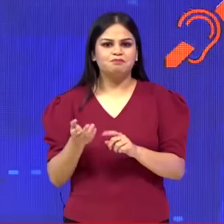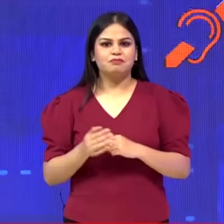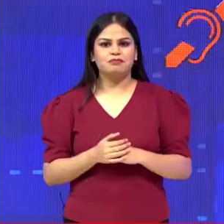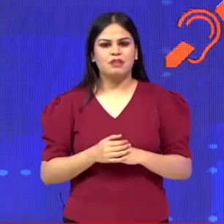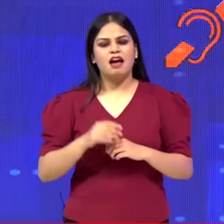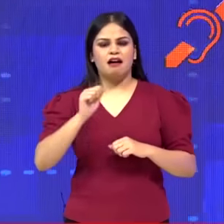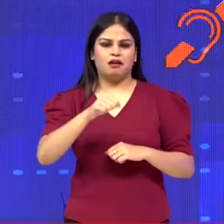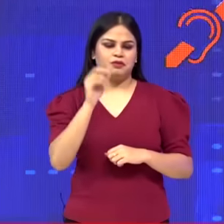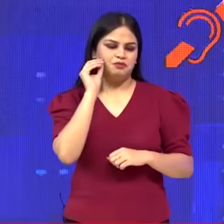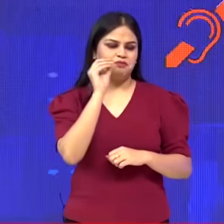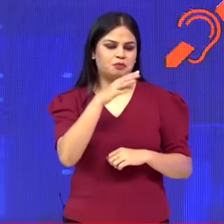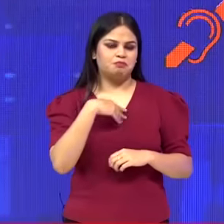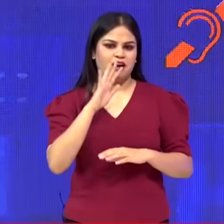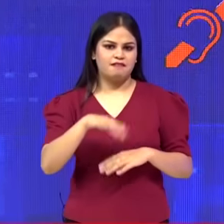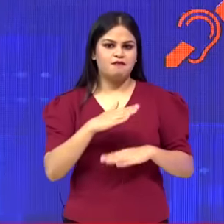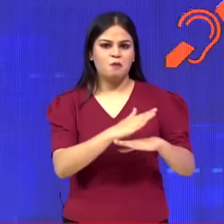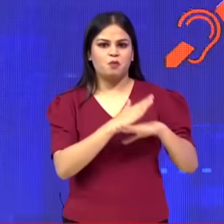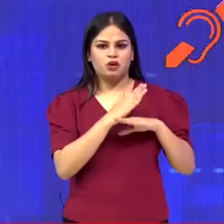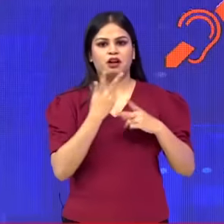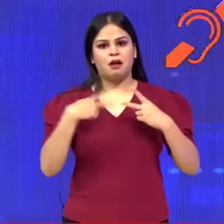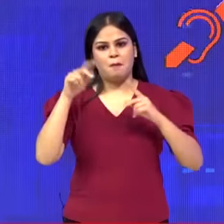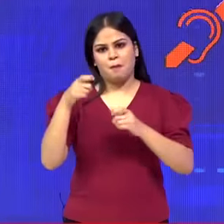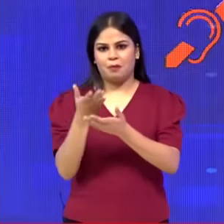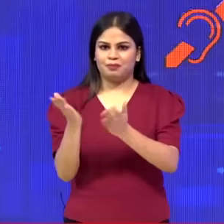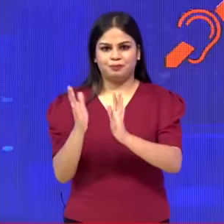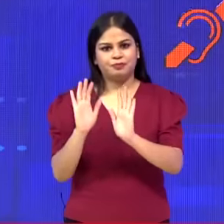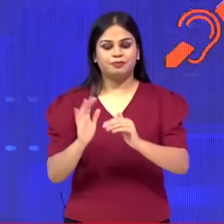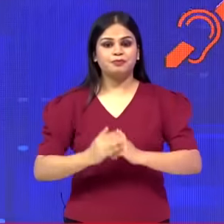हाँ सर सिक्योरिटी है. और